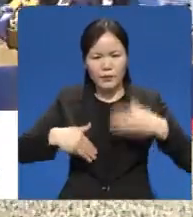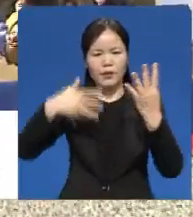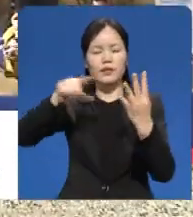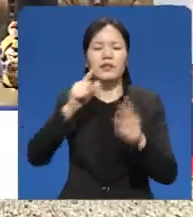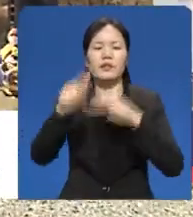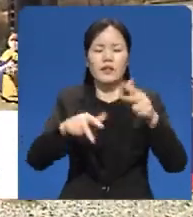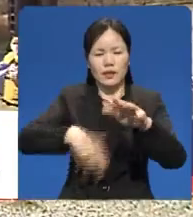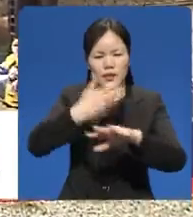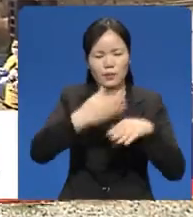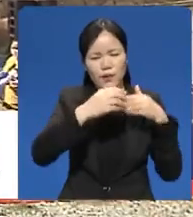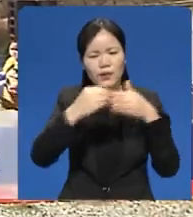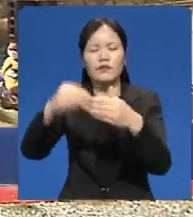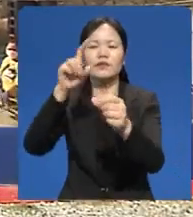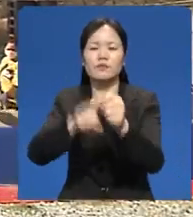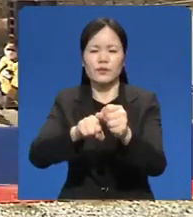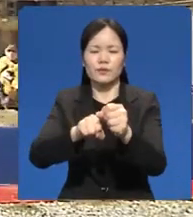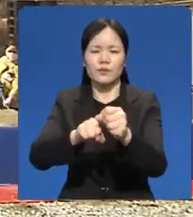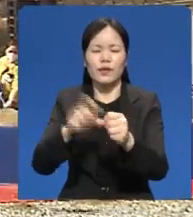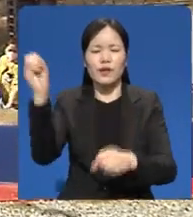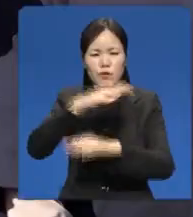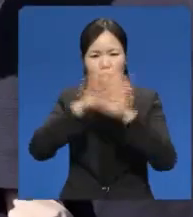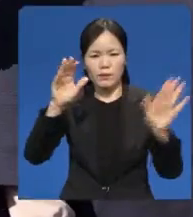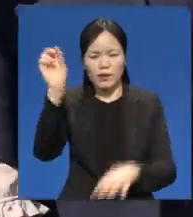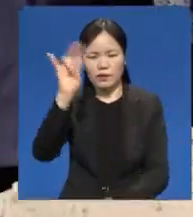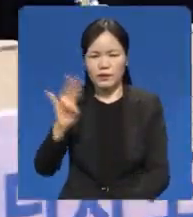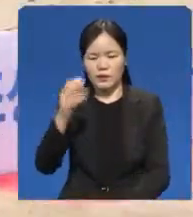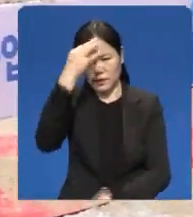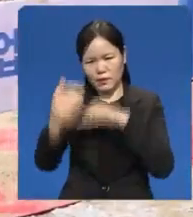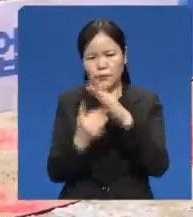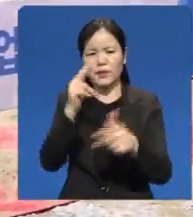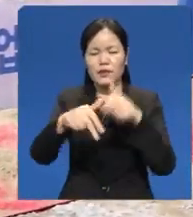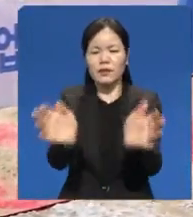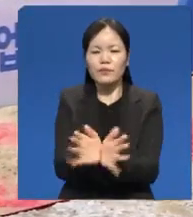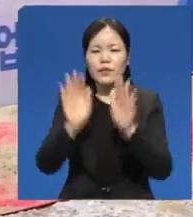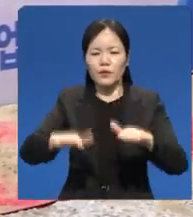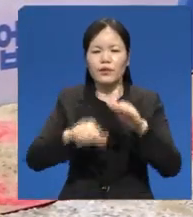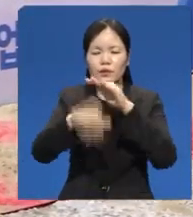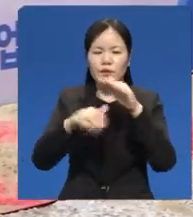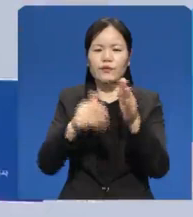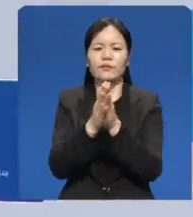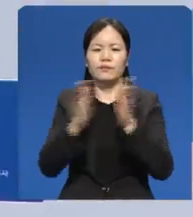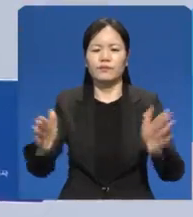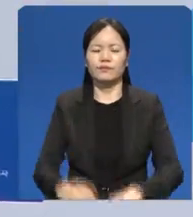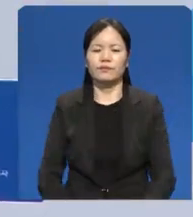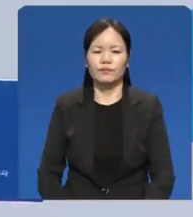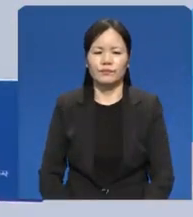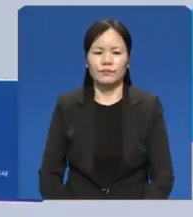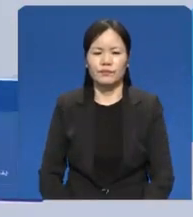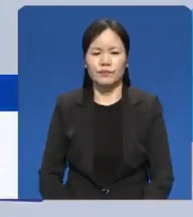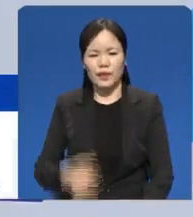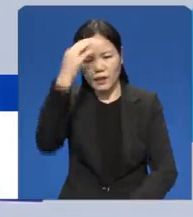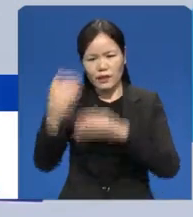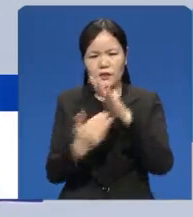산업혁명을 선도한다는 목표로 광명시 인 첨단 산업단지가 오늘 첫 삽을 떴습니다 첨단 사람